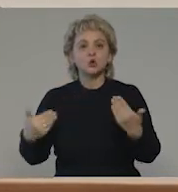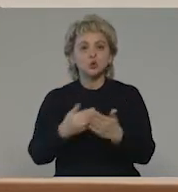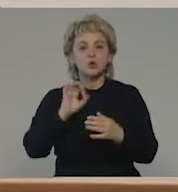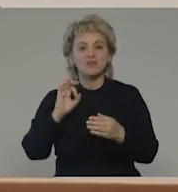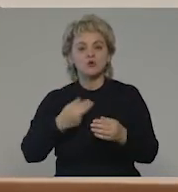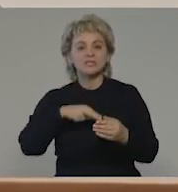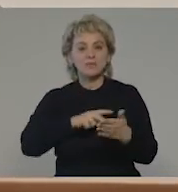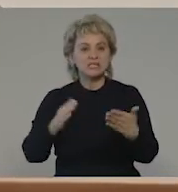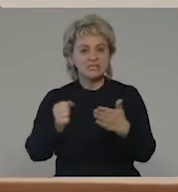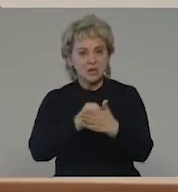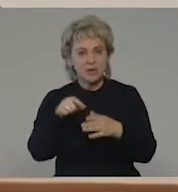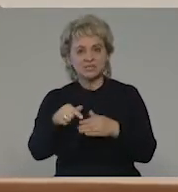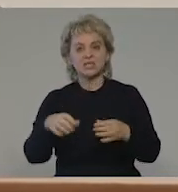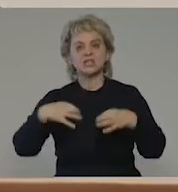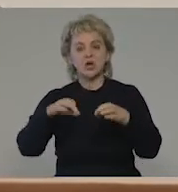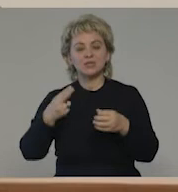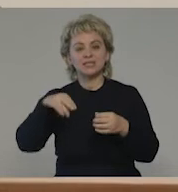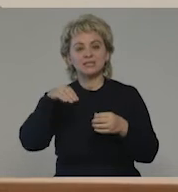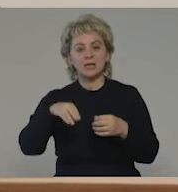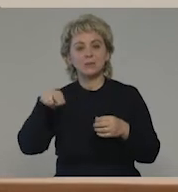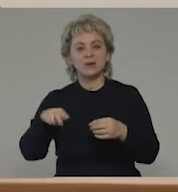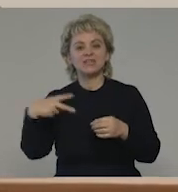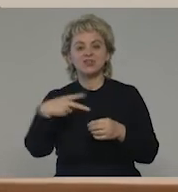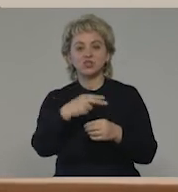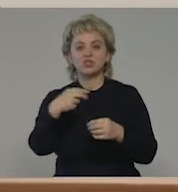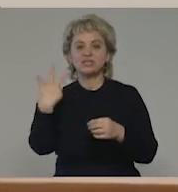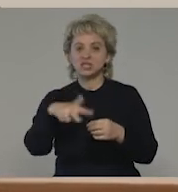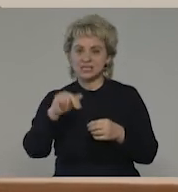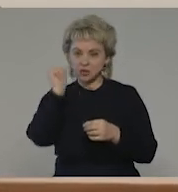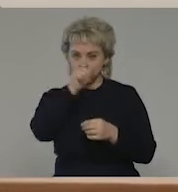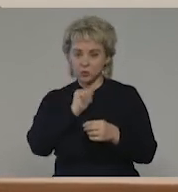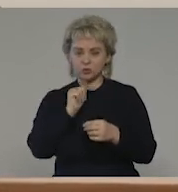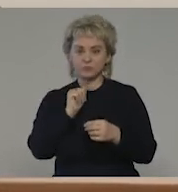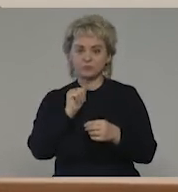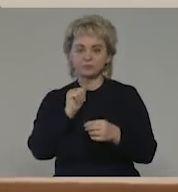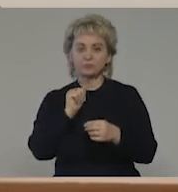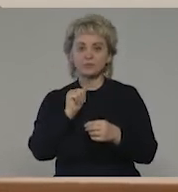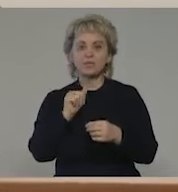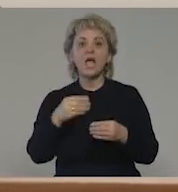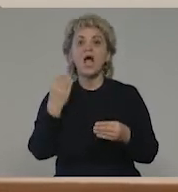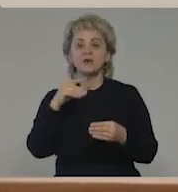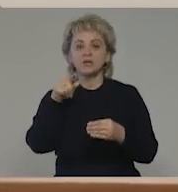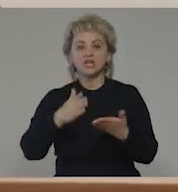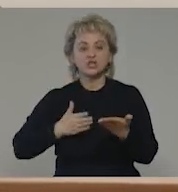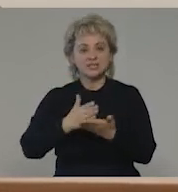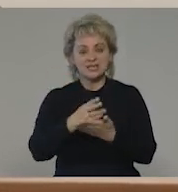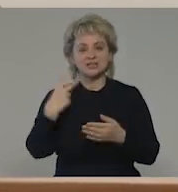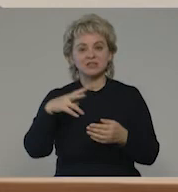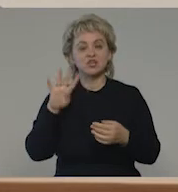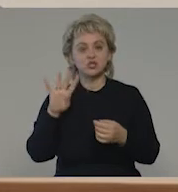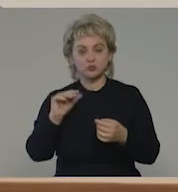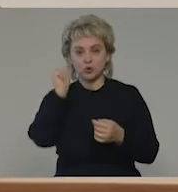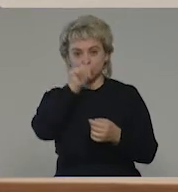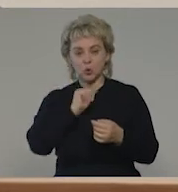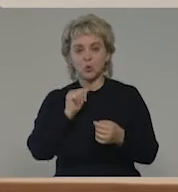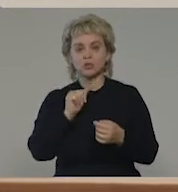нулевой смертности в дорожно-транспортных происшествиях к 2030 году. А в качестве ориентира на 2024